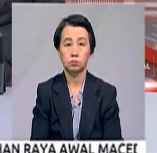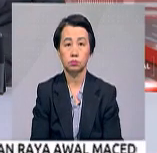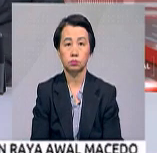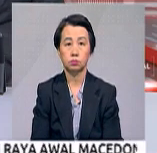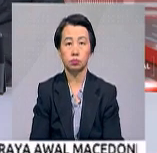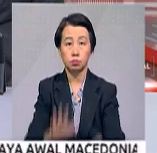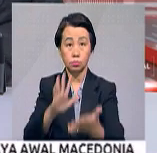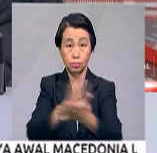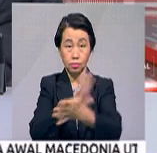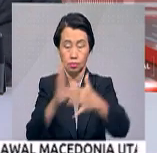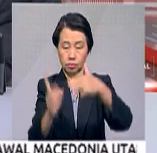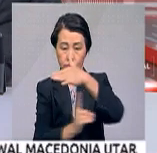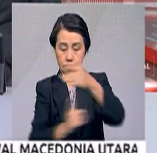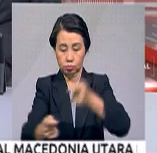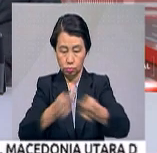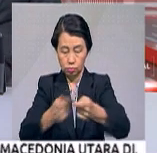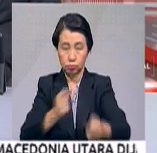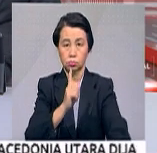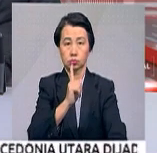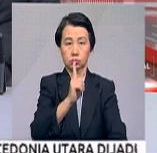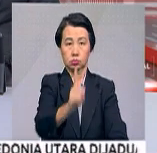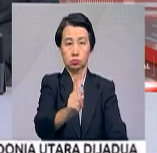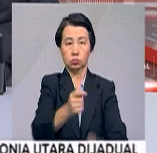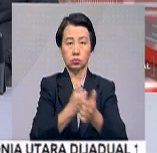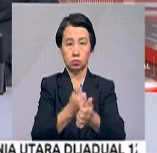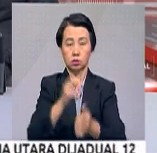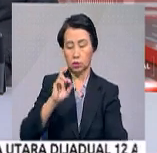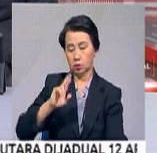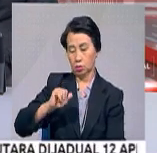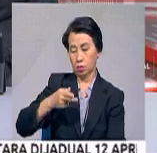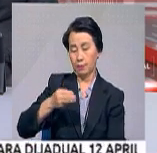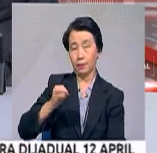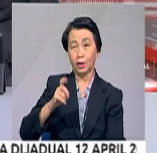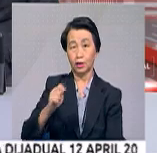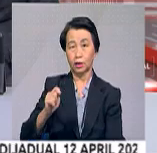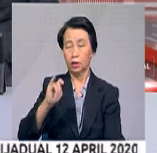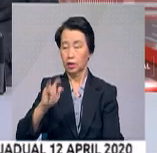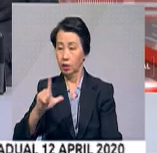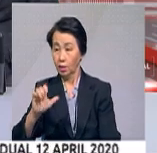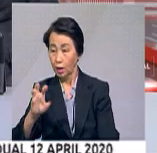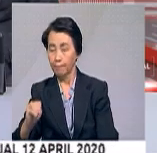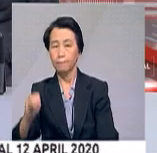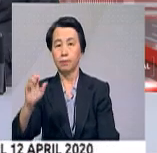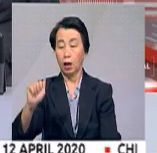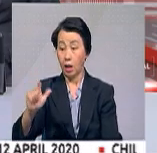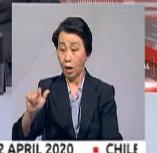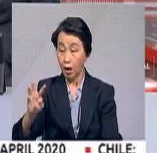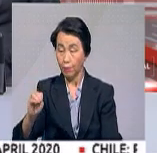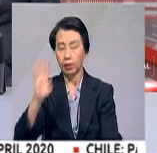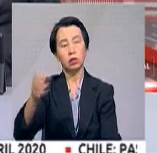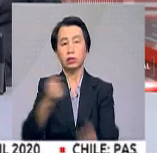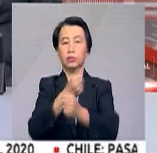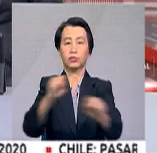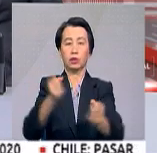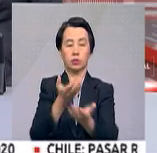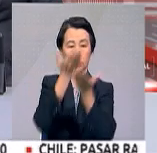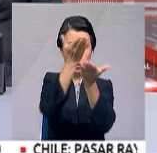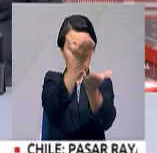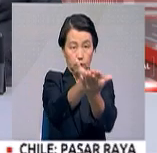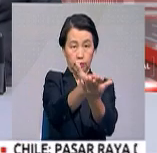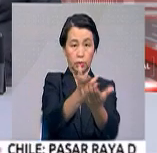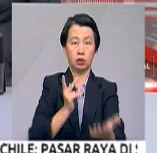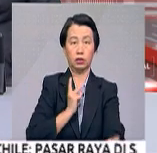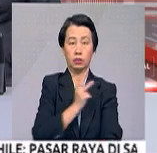Ya, kertas dasar pentadbiran Islam berteraskan rahmatan lil alamin sudah disiapkan dan akan dibentangkan kepada kabinet Jumaat